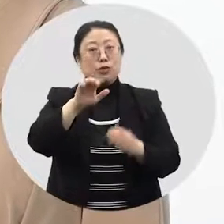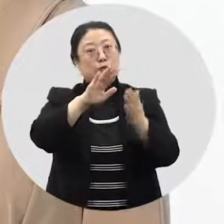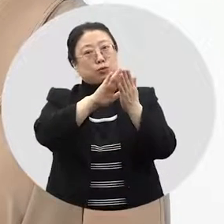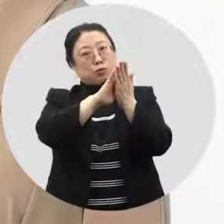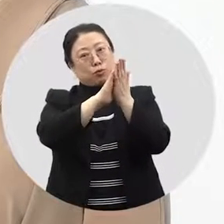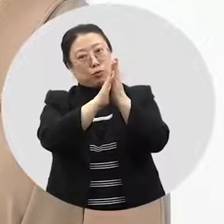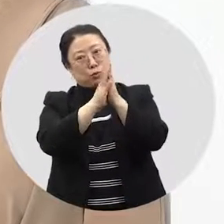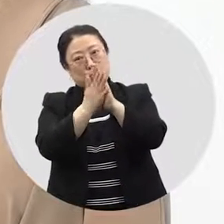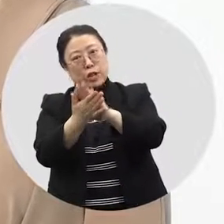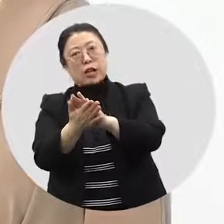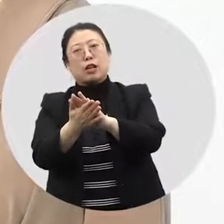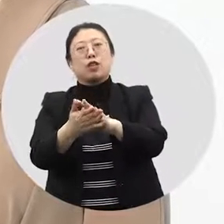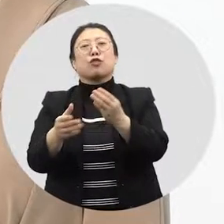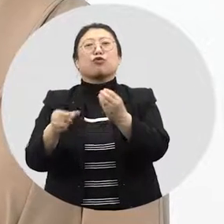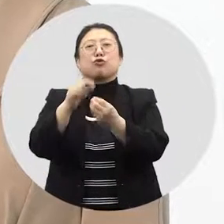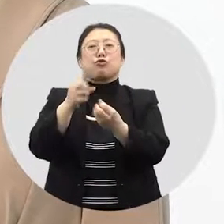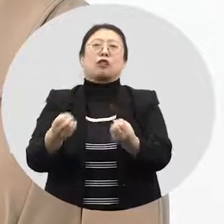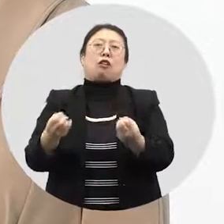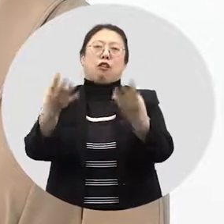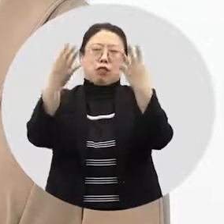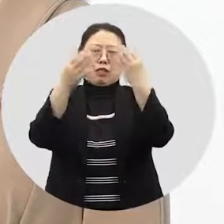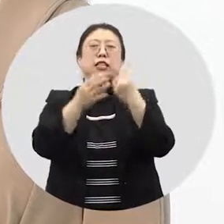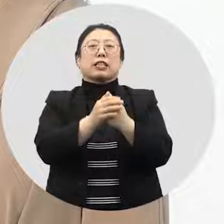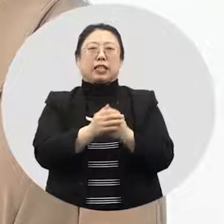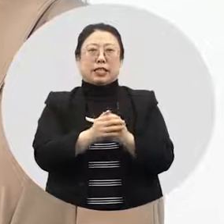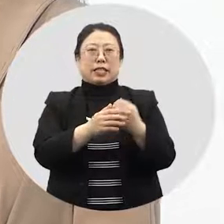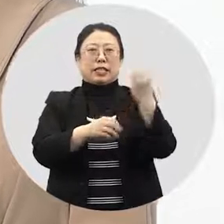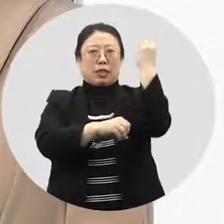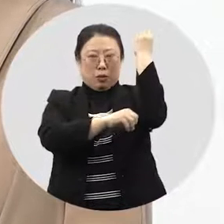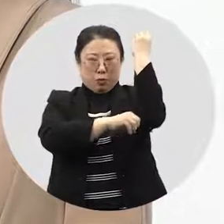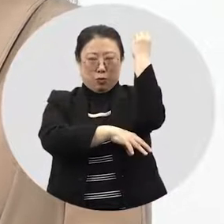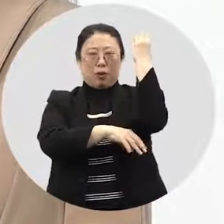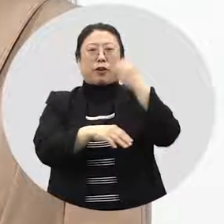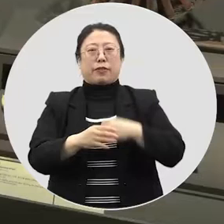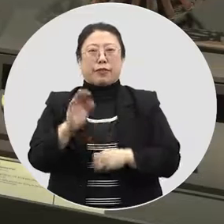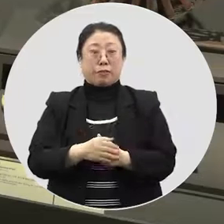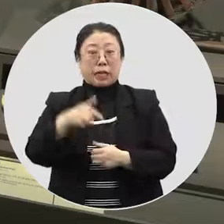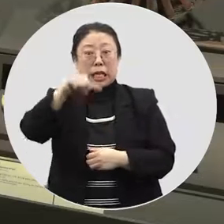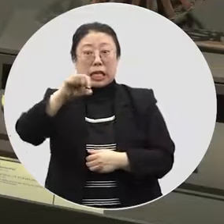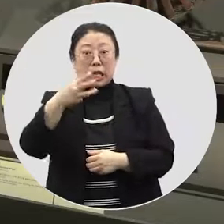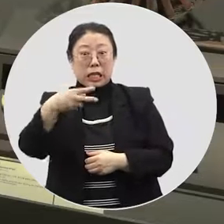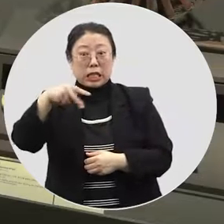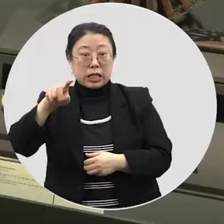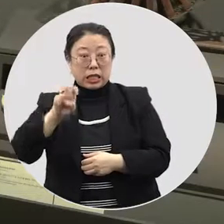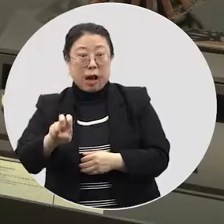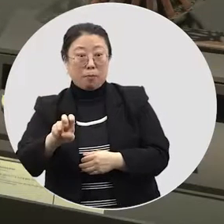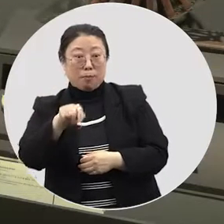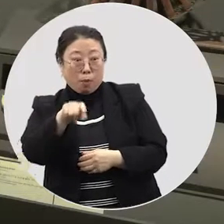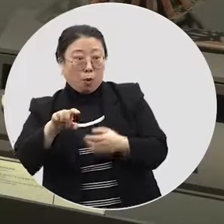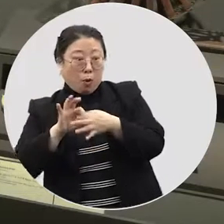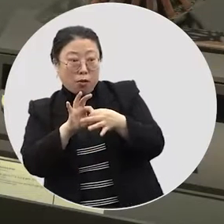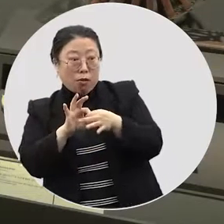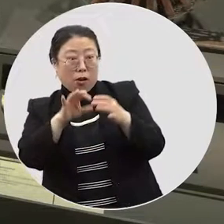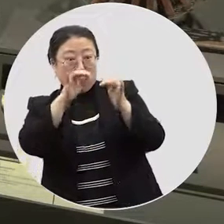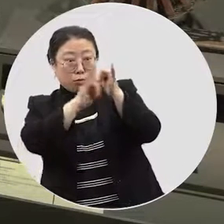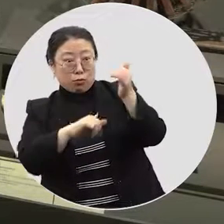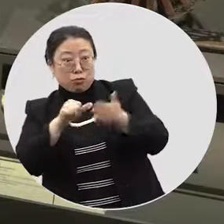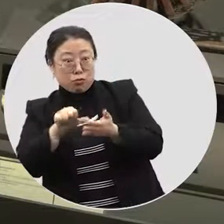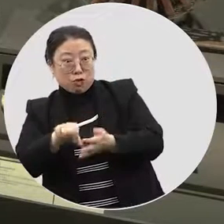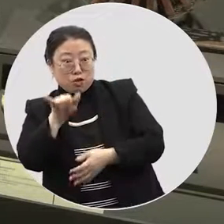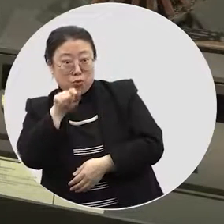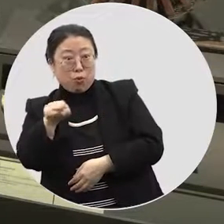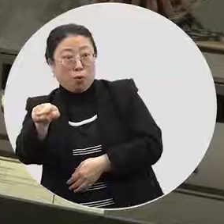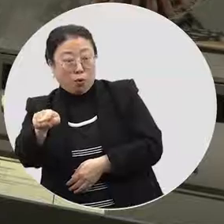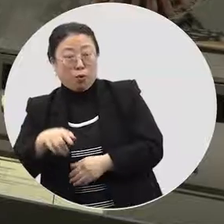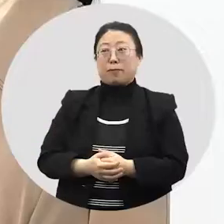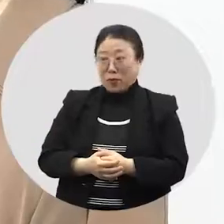가베라고 했는데 이것이 이후 추석의 기원이 되었어요 선생님 여기 길상과 관련된